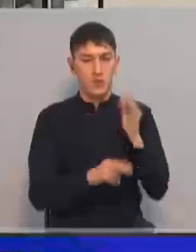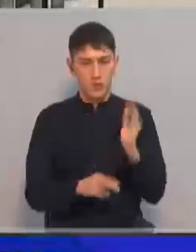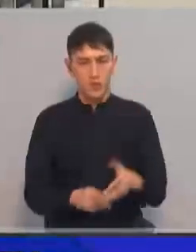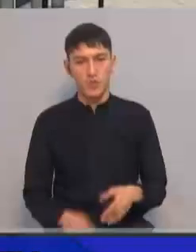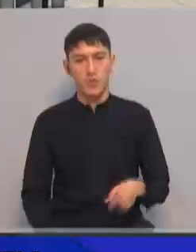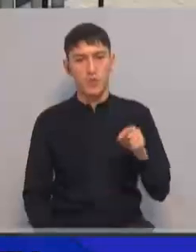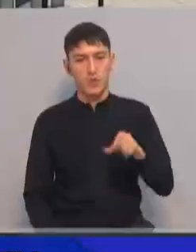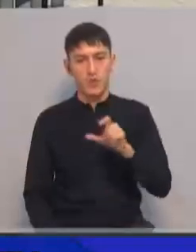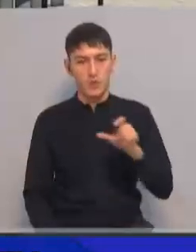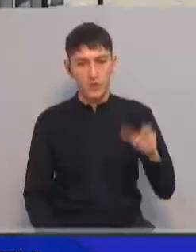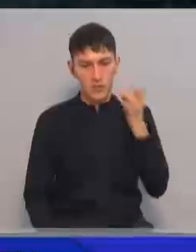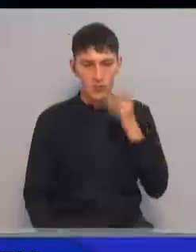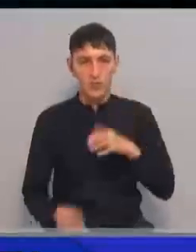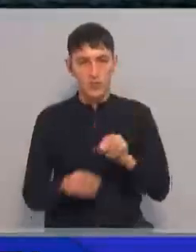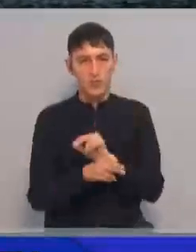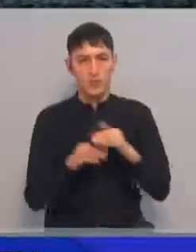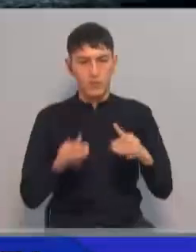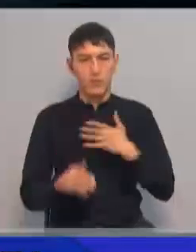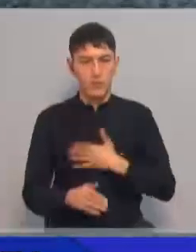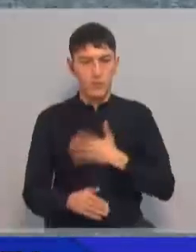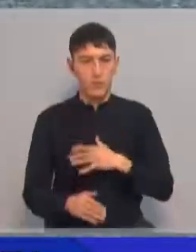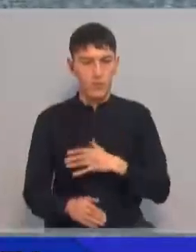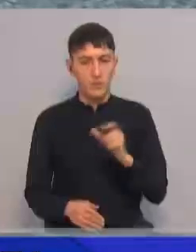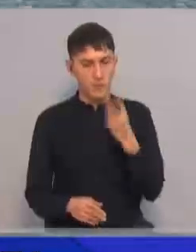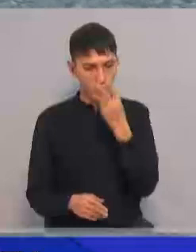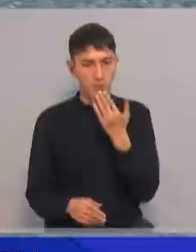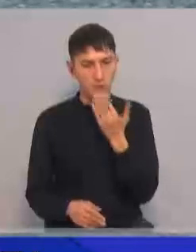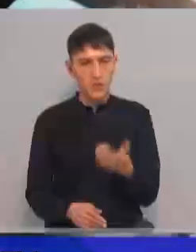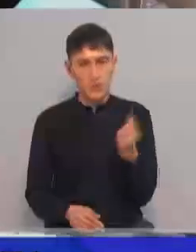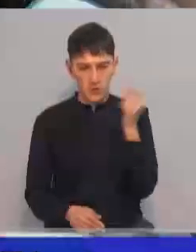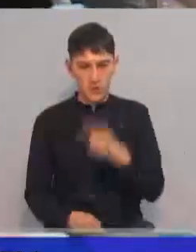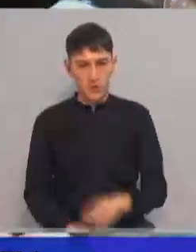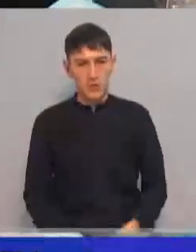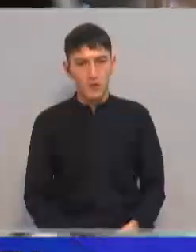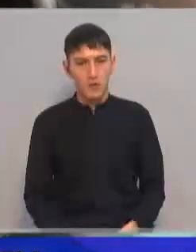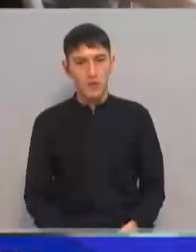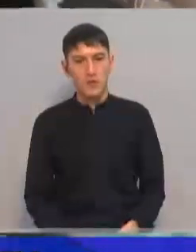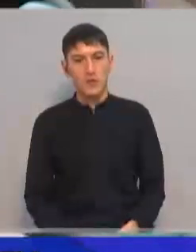мамандар. Жалпы халықтың жол сапасына деген пікірін білгіміз келді.